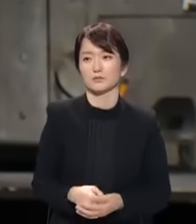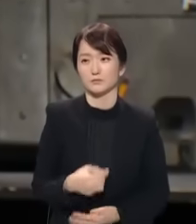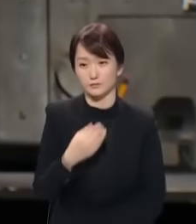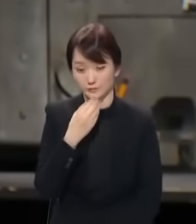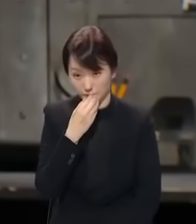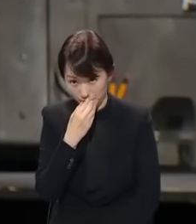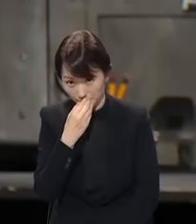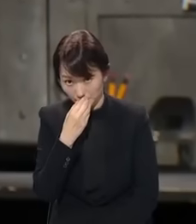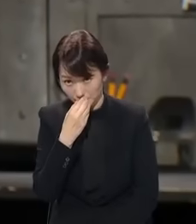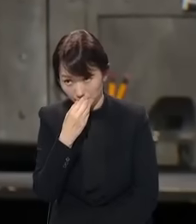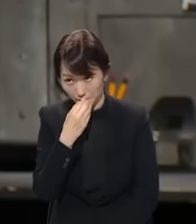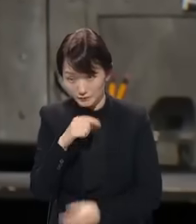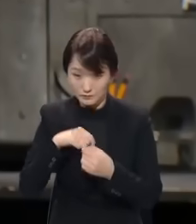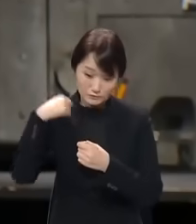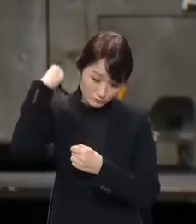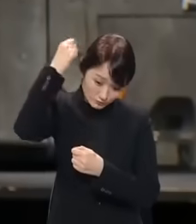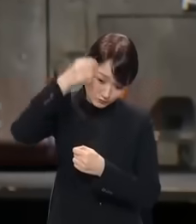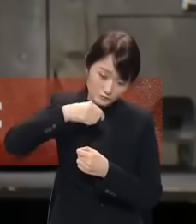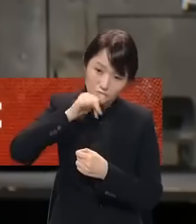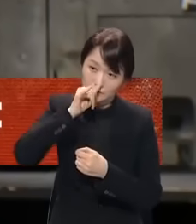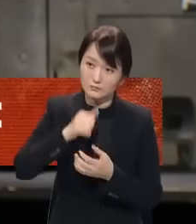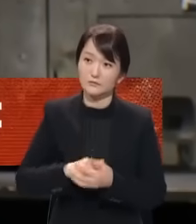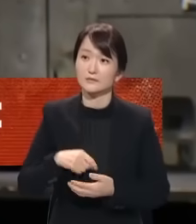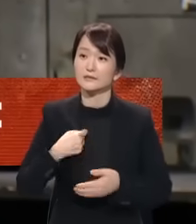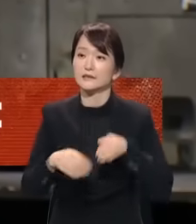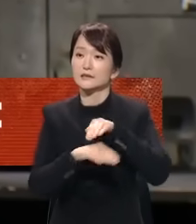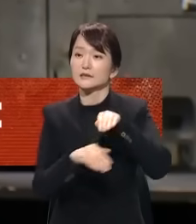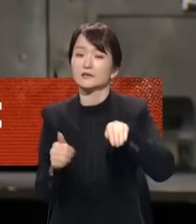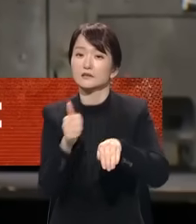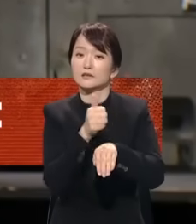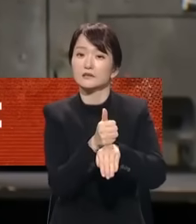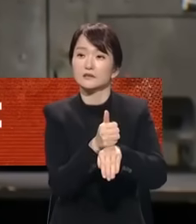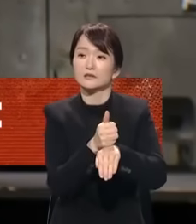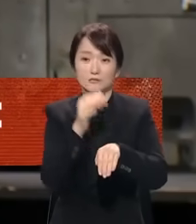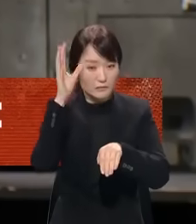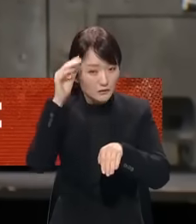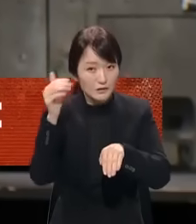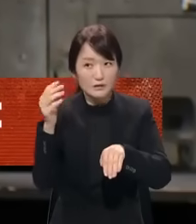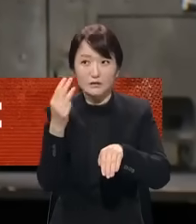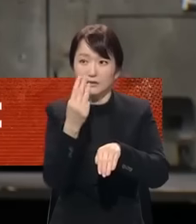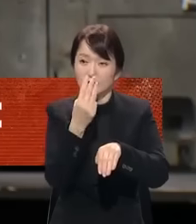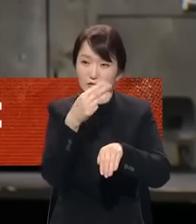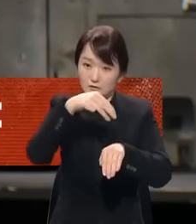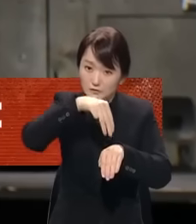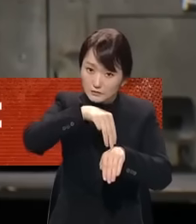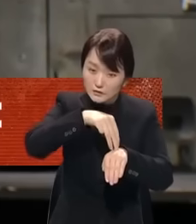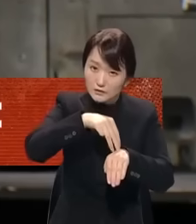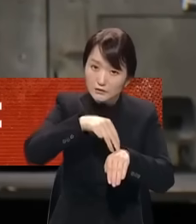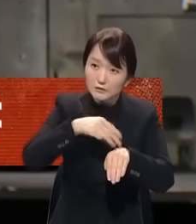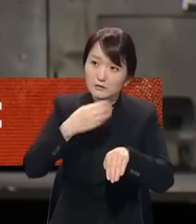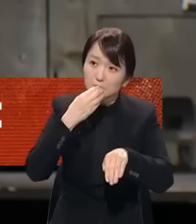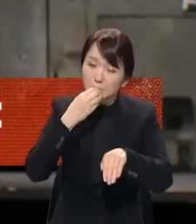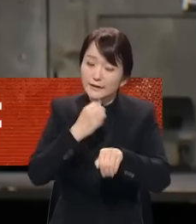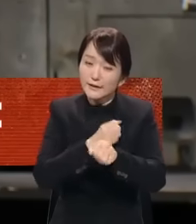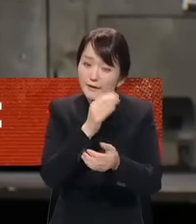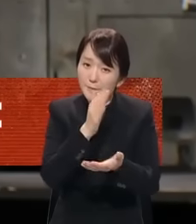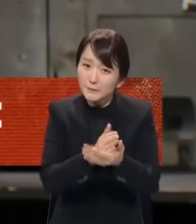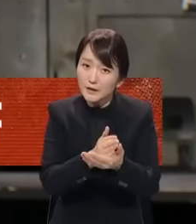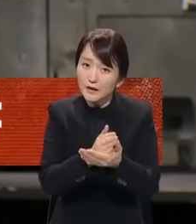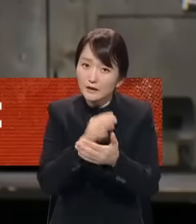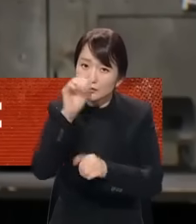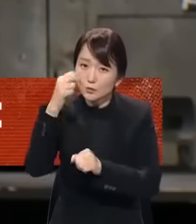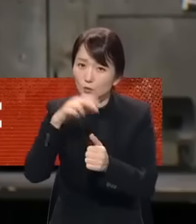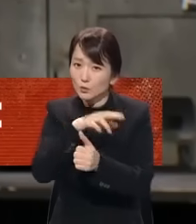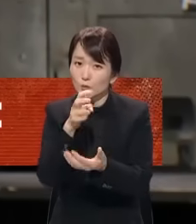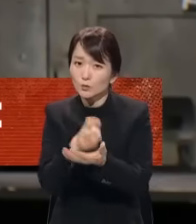이 목줄을 반드시 하도록 돼 있는데 자기 차에 데리고 있는 때도 그런 입마개를 해야 하느냐, 이 부분은 동물보호법에 좀 다툼의 소지가